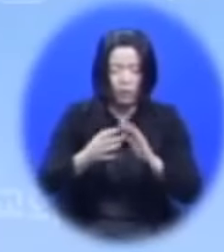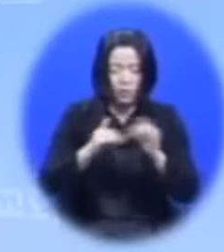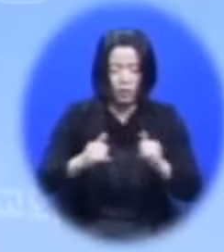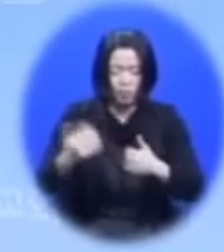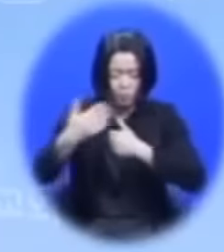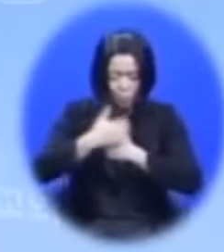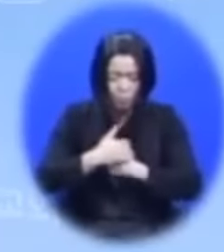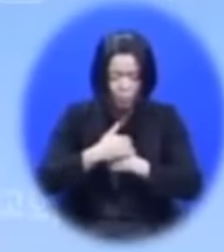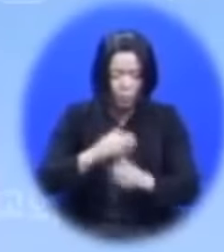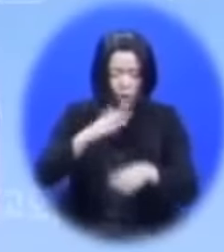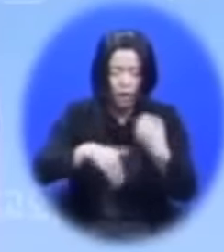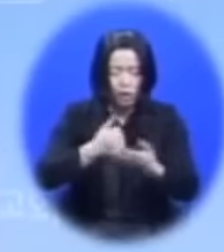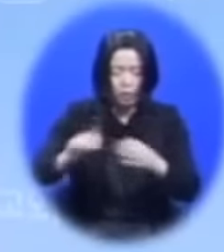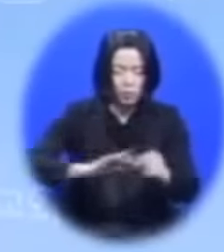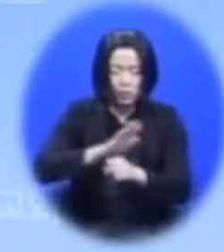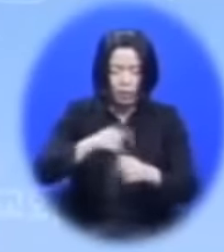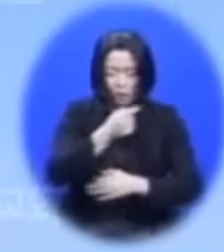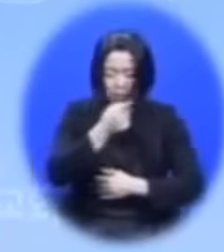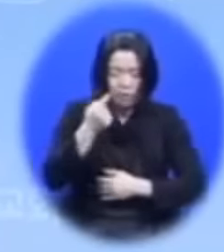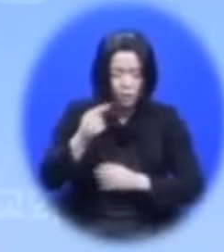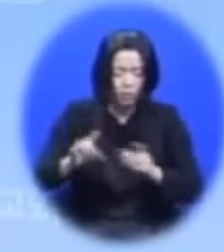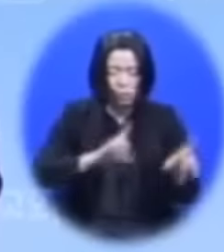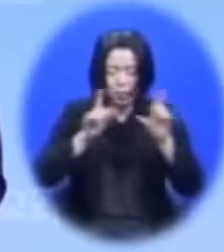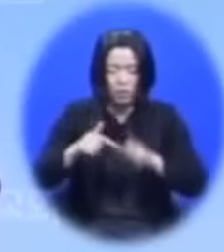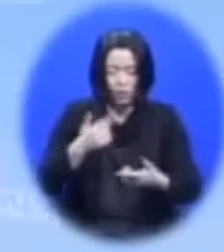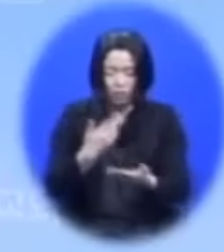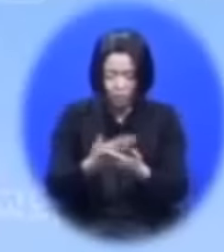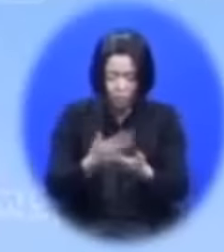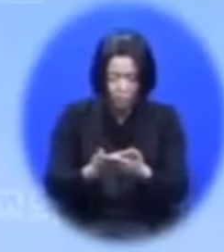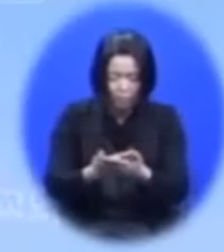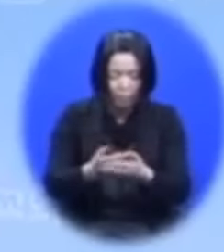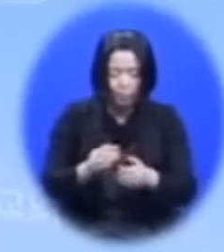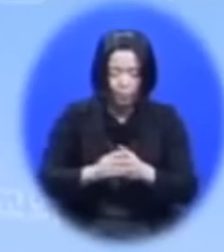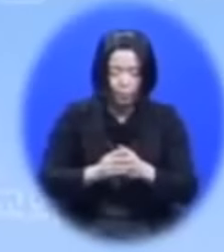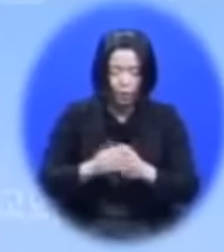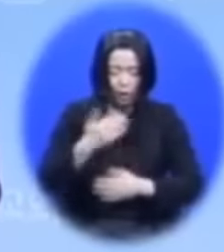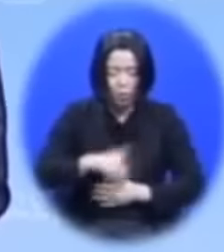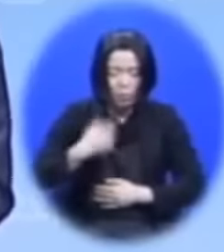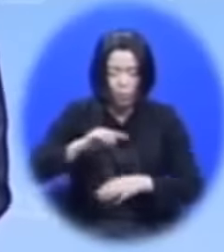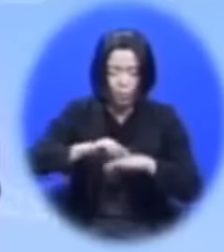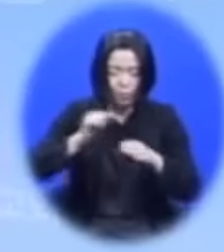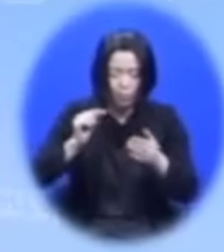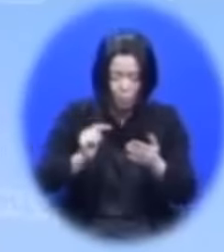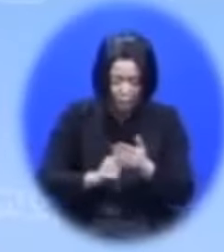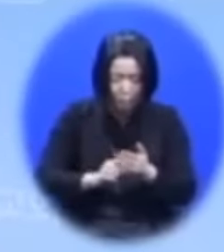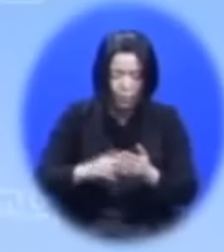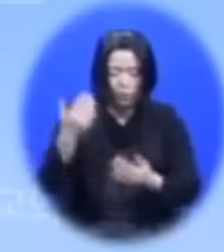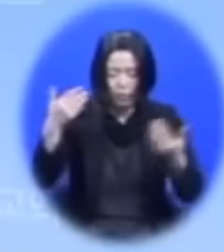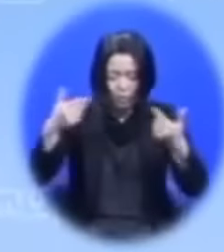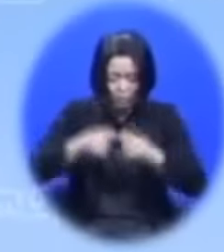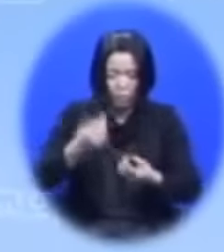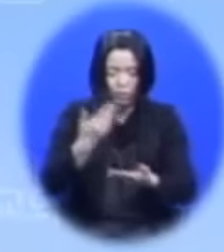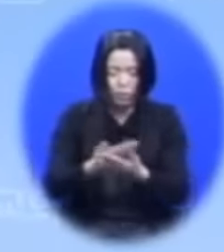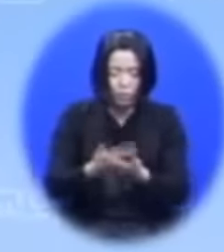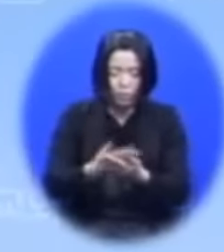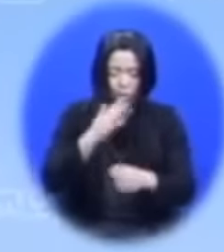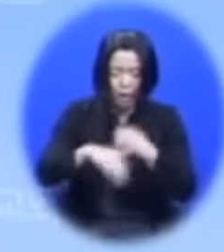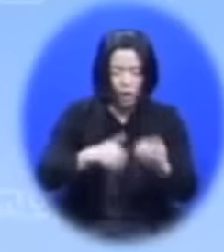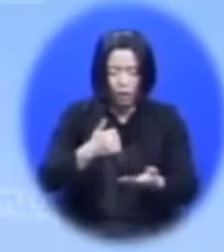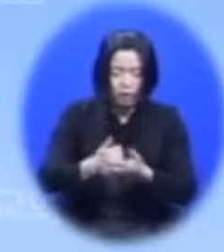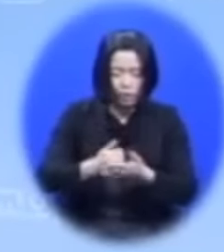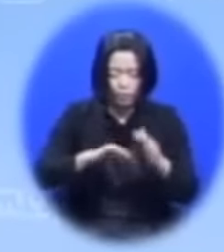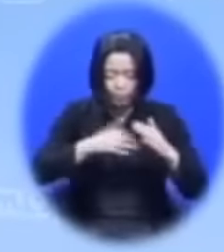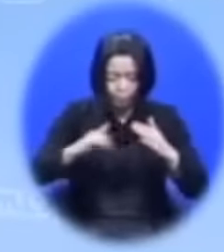품고 하나님의 사랑을 증거하며 살게 해 주옵소서. 몸도 마음도 치료하시고 하나님